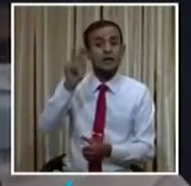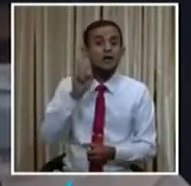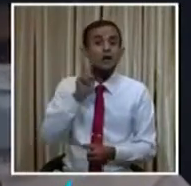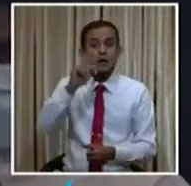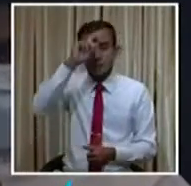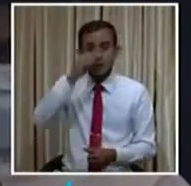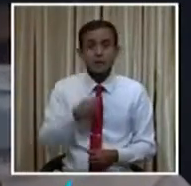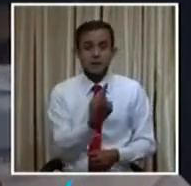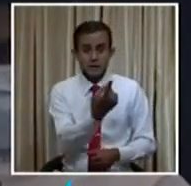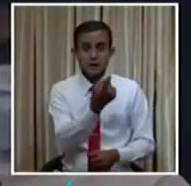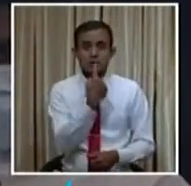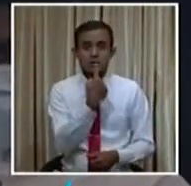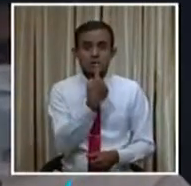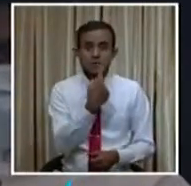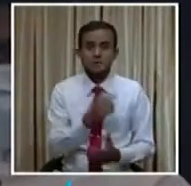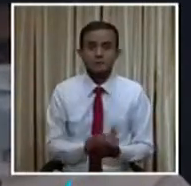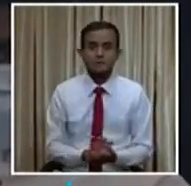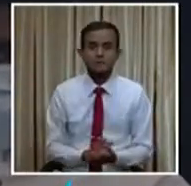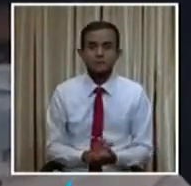මට කිව්වේ